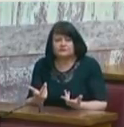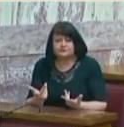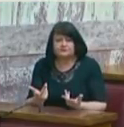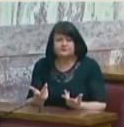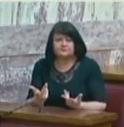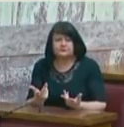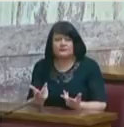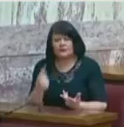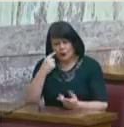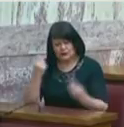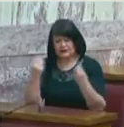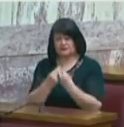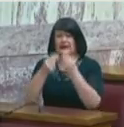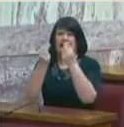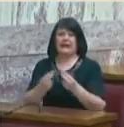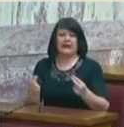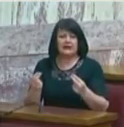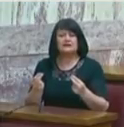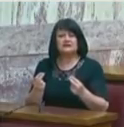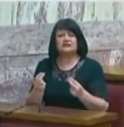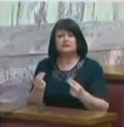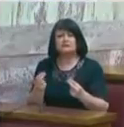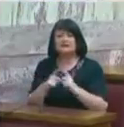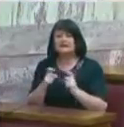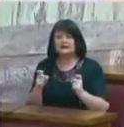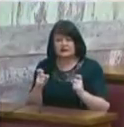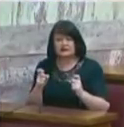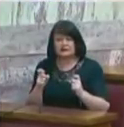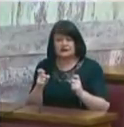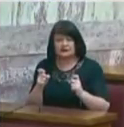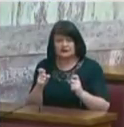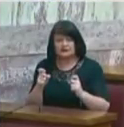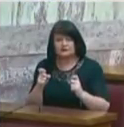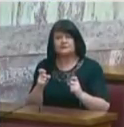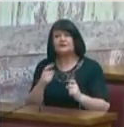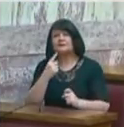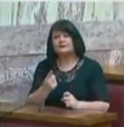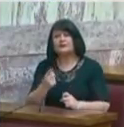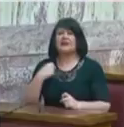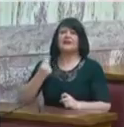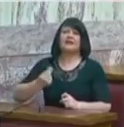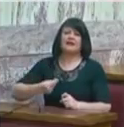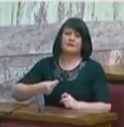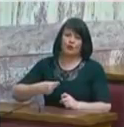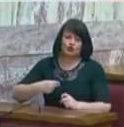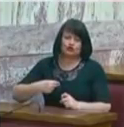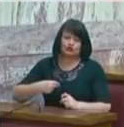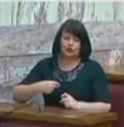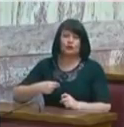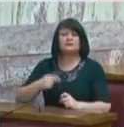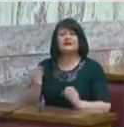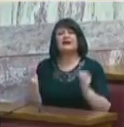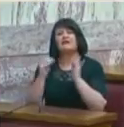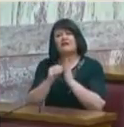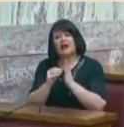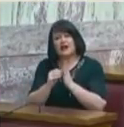ενδεδειγμένη λύση την εισαγωγή του outsourcing στο δημόσιο τομέα, ακόμα